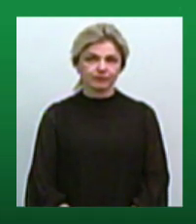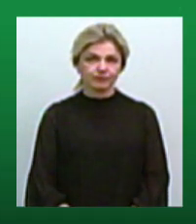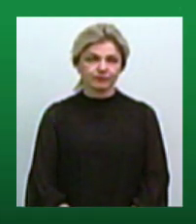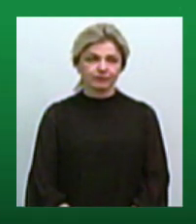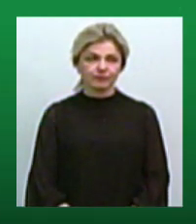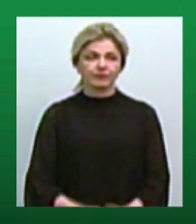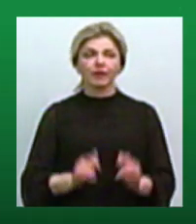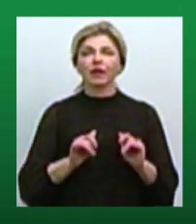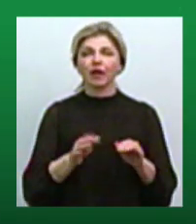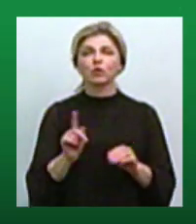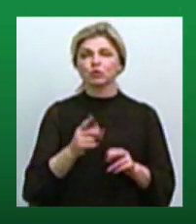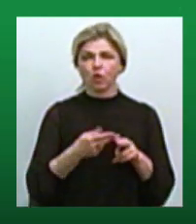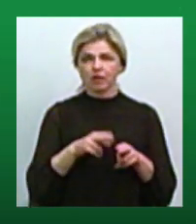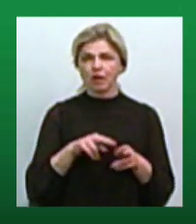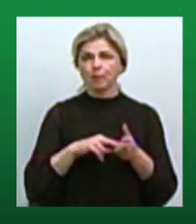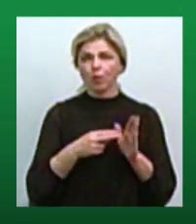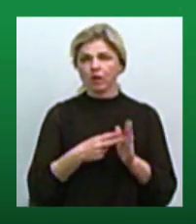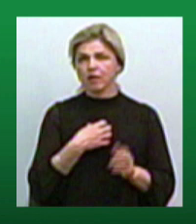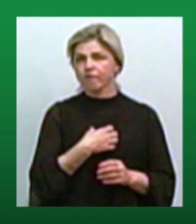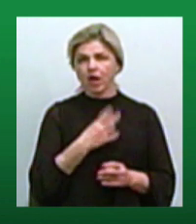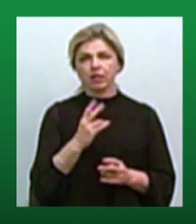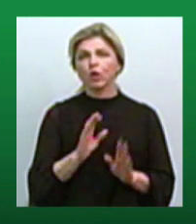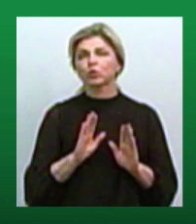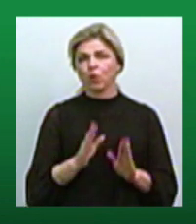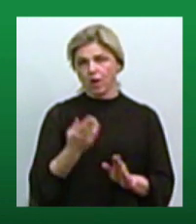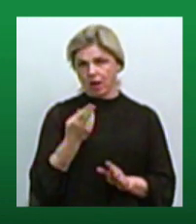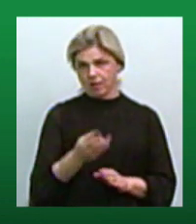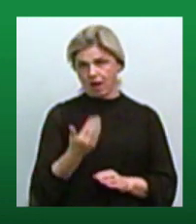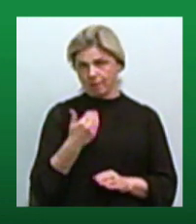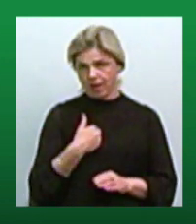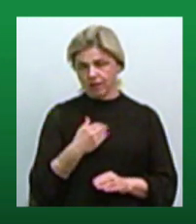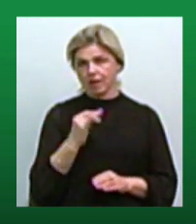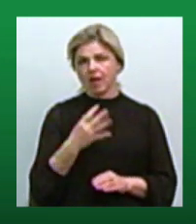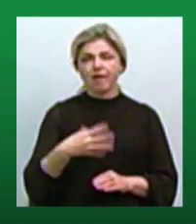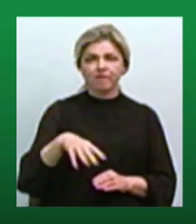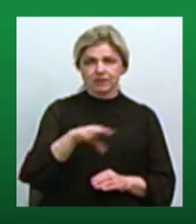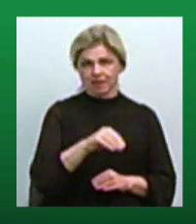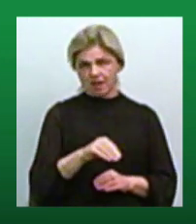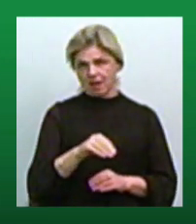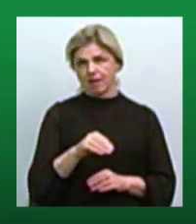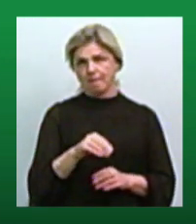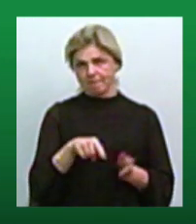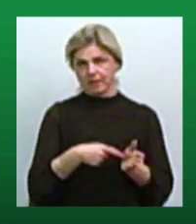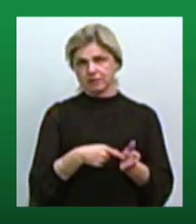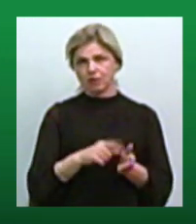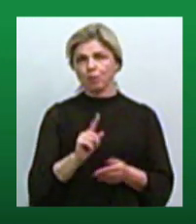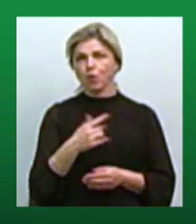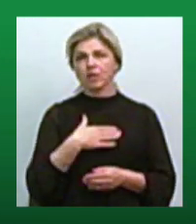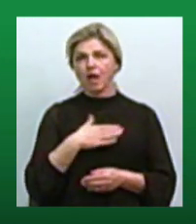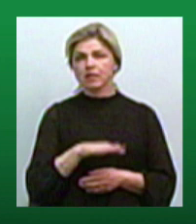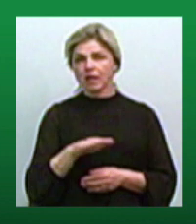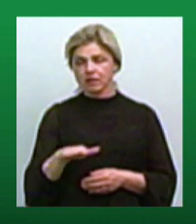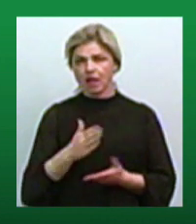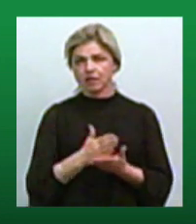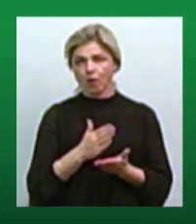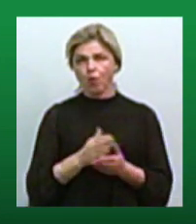Справа в тому, що цей проєкт дуже важливий не тільки для мене, але й для всіх мешканців міста. Тому що наші діти знаходяться у